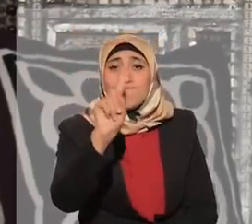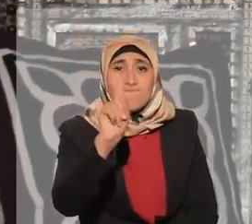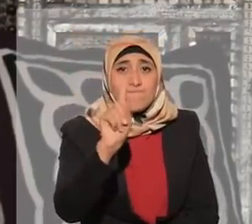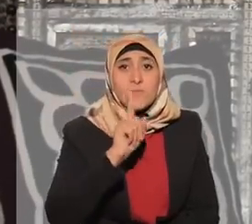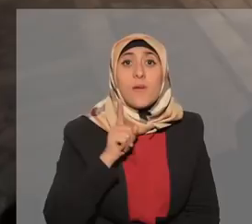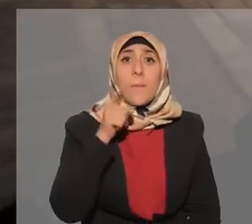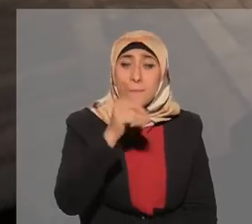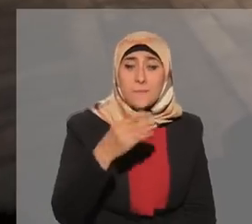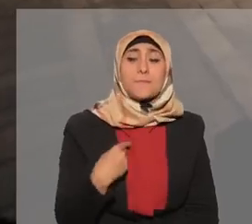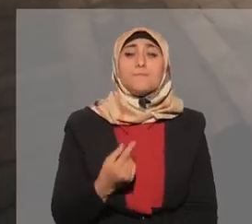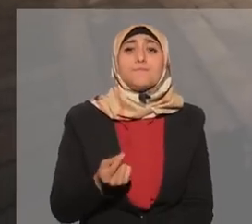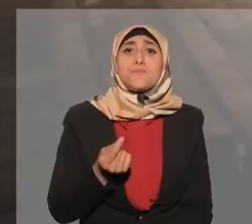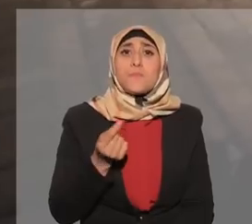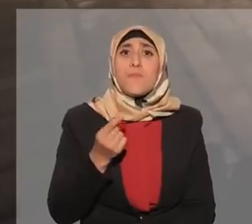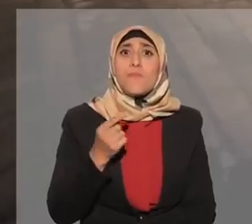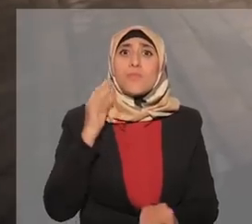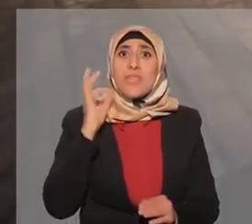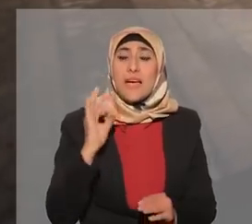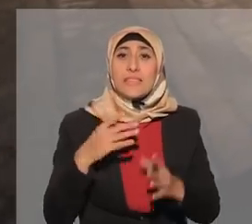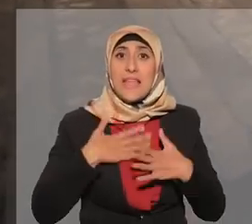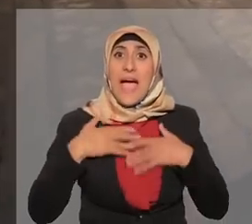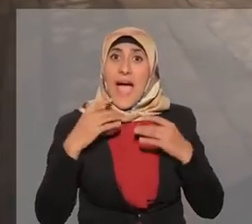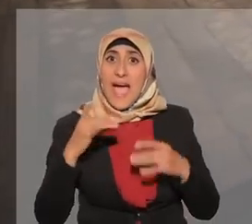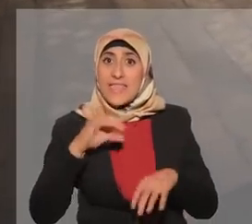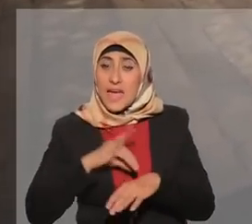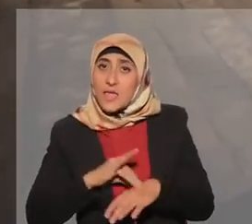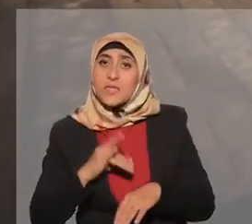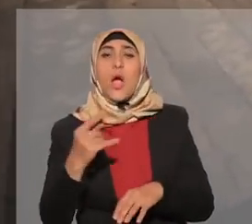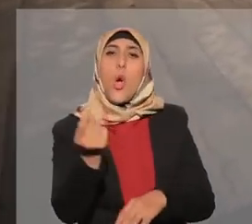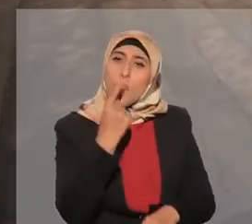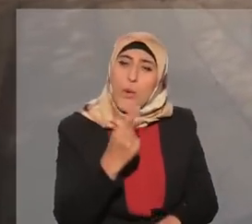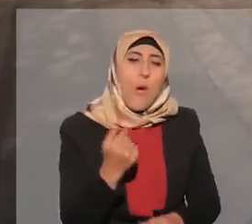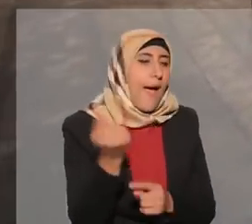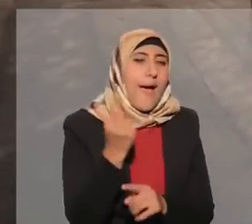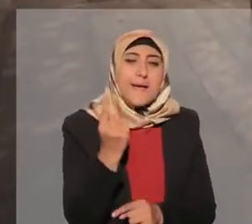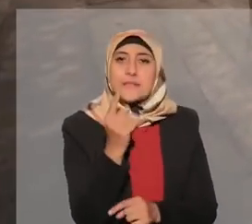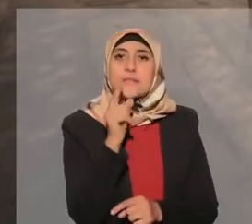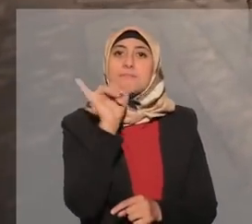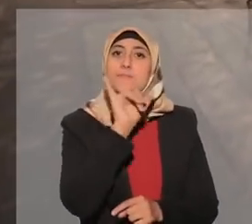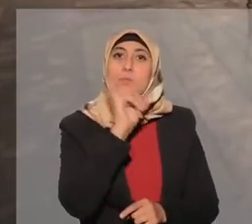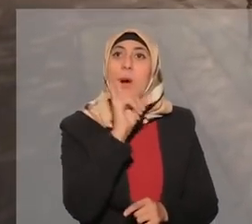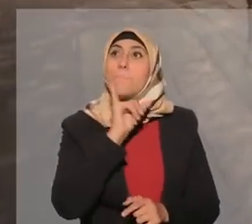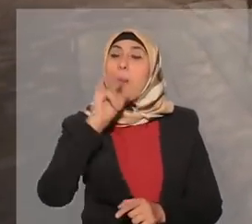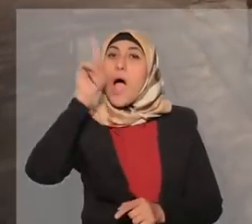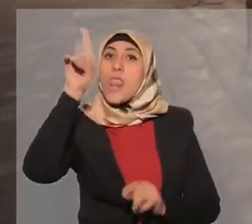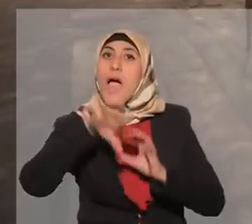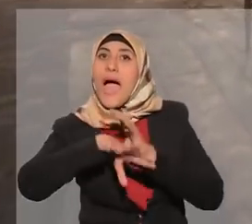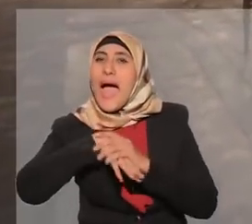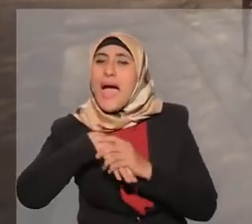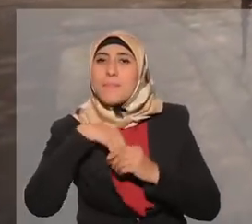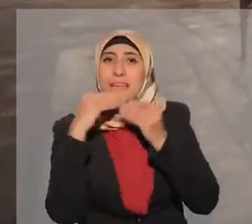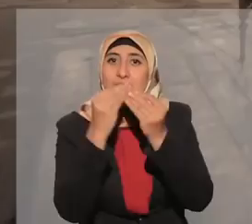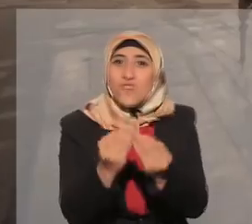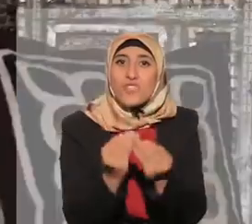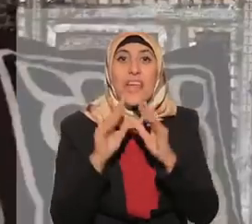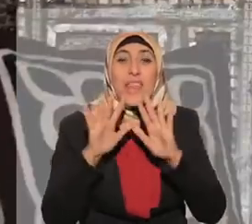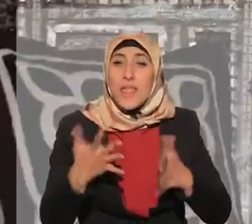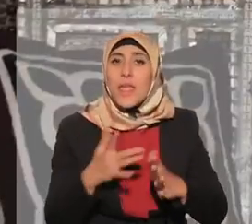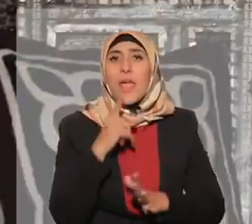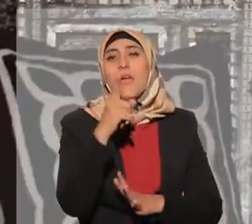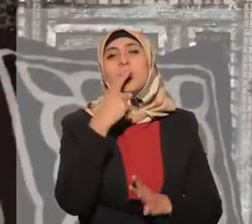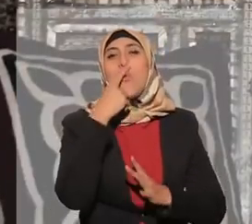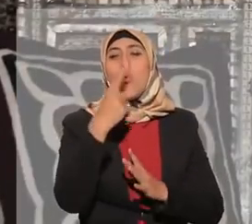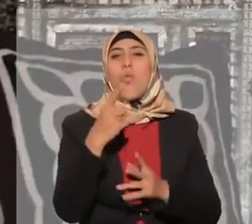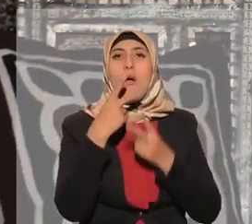في قلبك، حال معاملتك مع الله فيما يجري عليك، كيف تتلقى ما يأتي من الله.